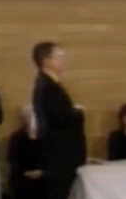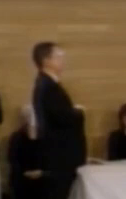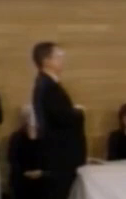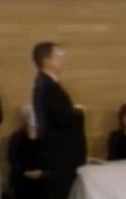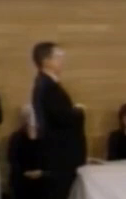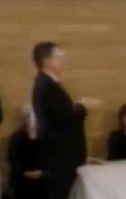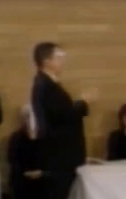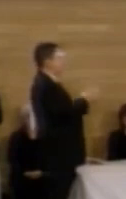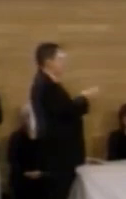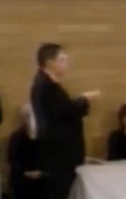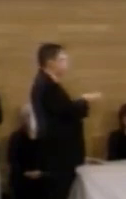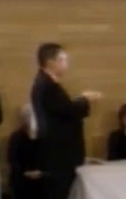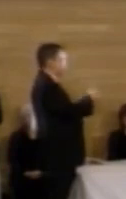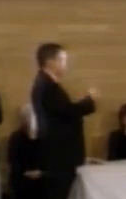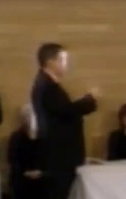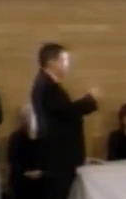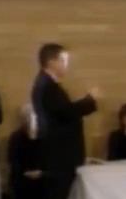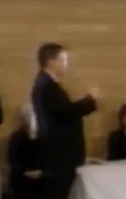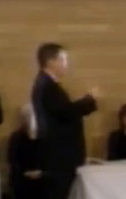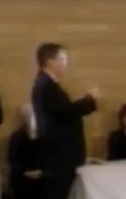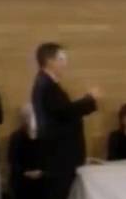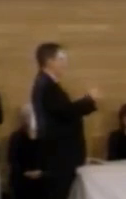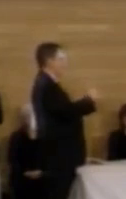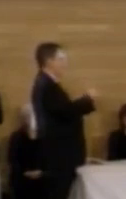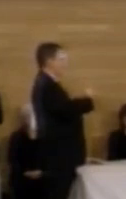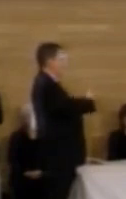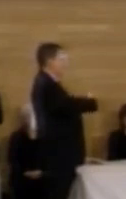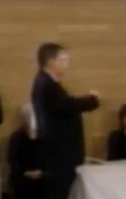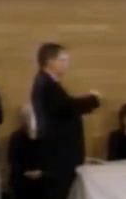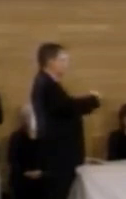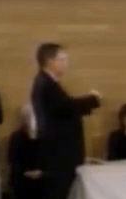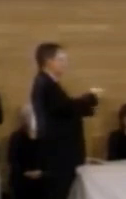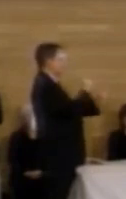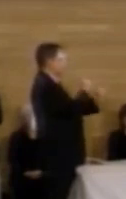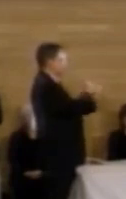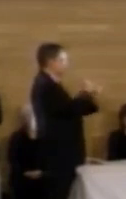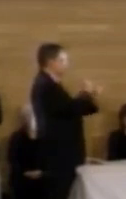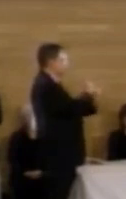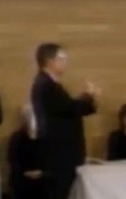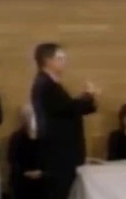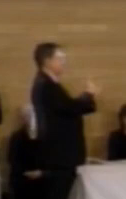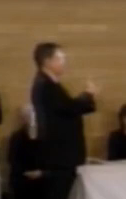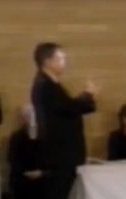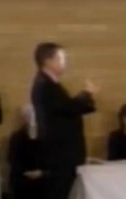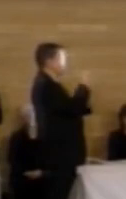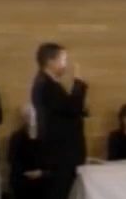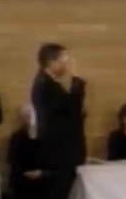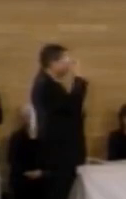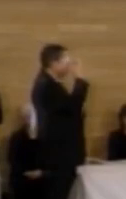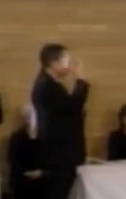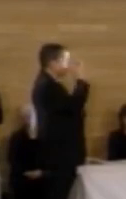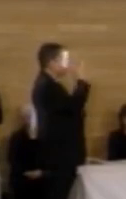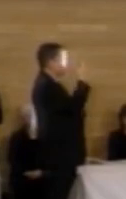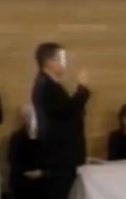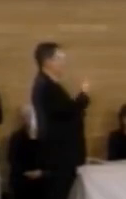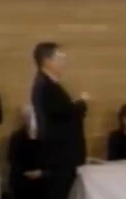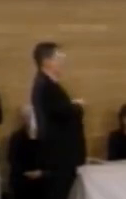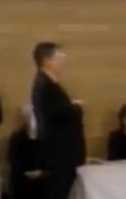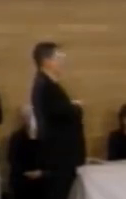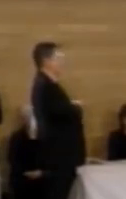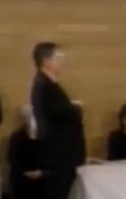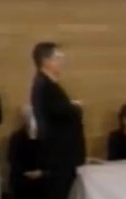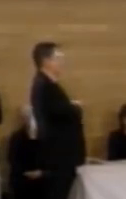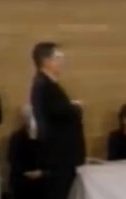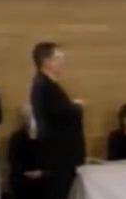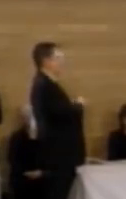犠牲になられた方々のふるさとへの思いを受け継ぐこと、そして東日本大震